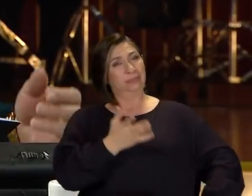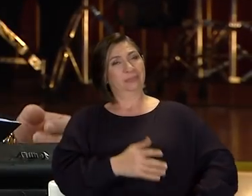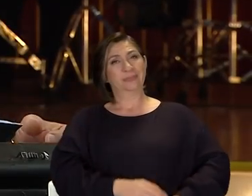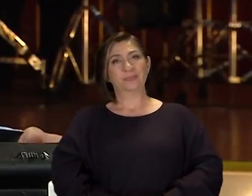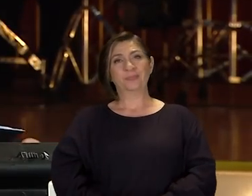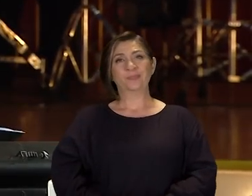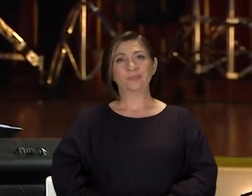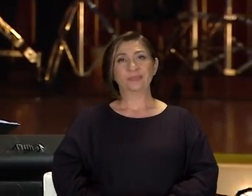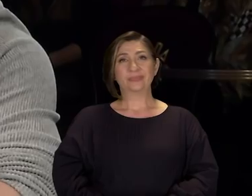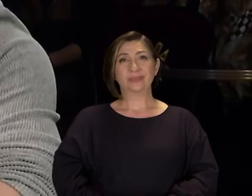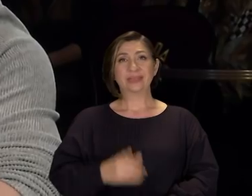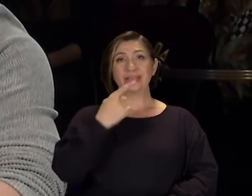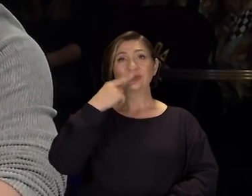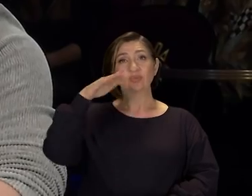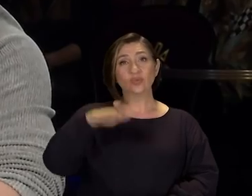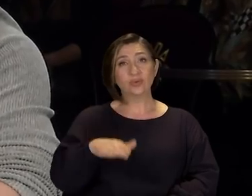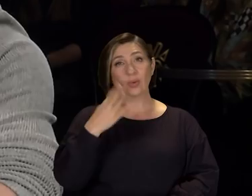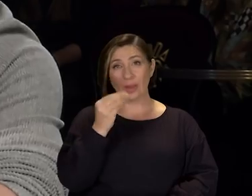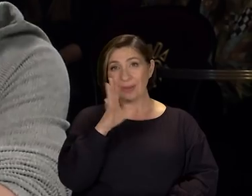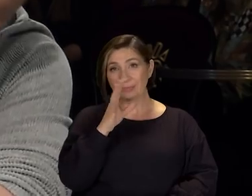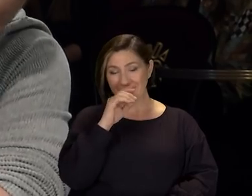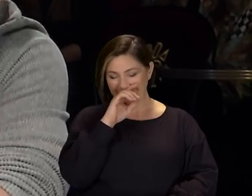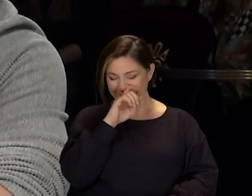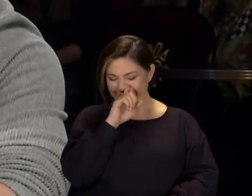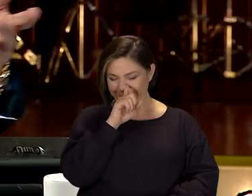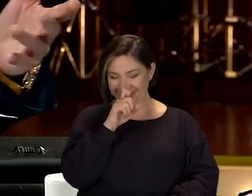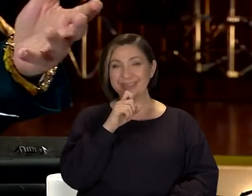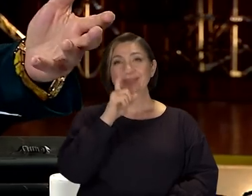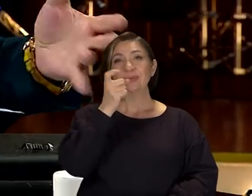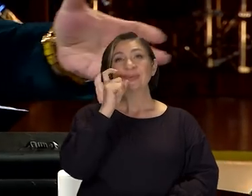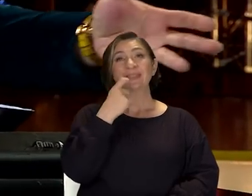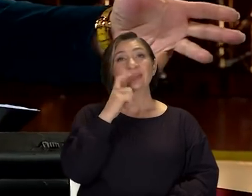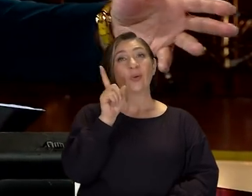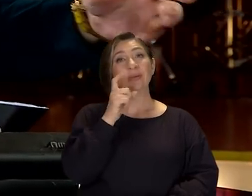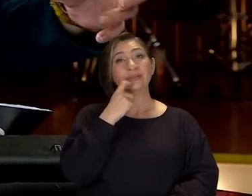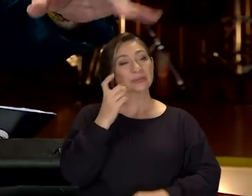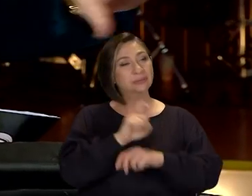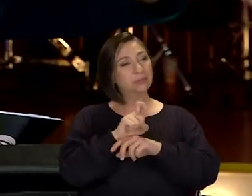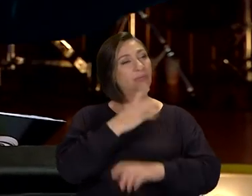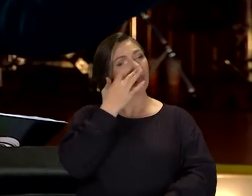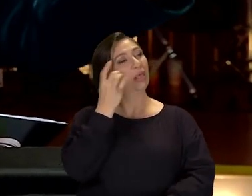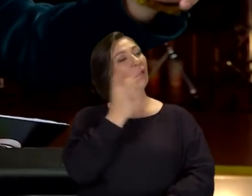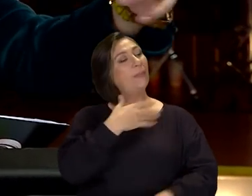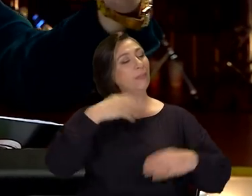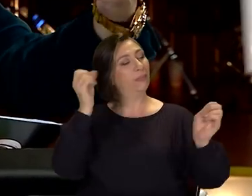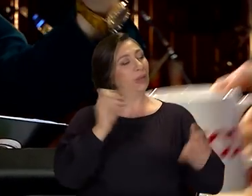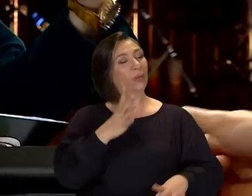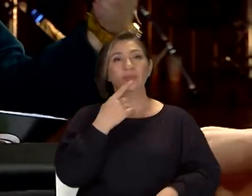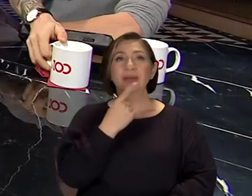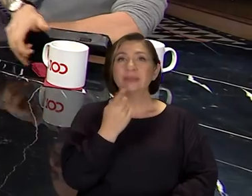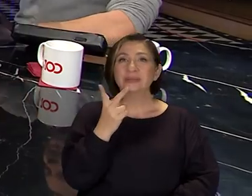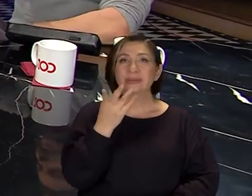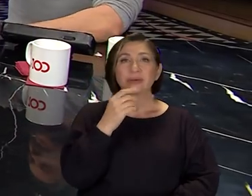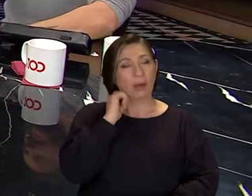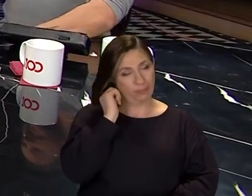işte evet. Sen senin yaşını küçültmüş olabilirler mi? Yani nasıl 9 yaşında 10 yaşında sinirlenip böyle bırakıyorum ulan falan filan böyle